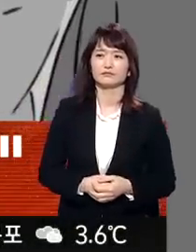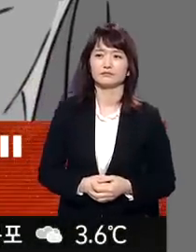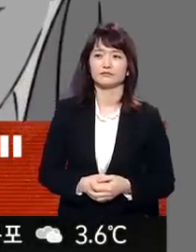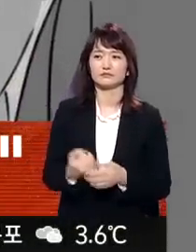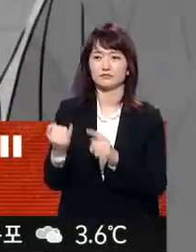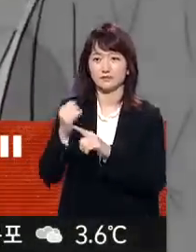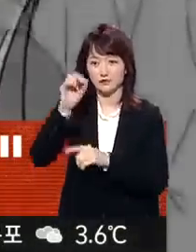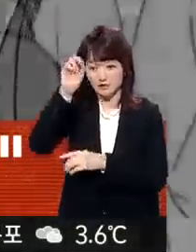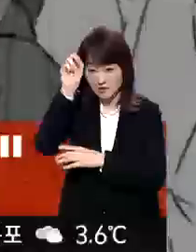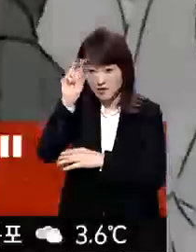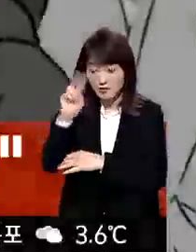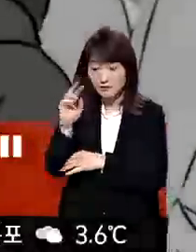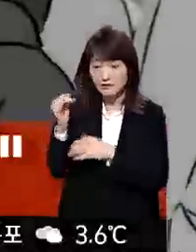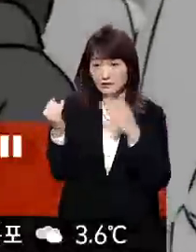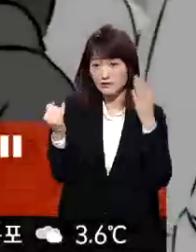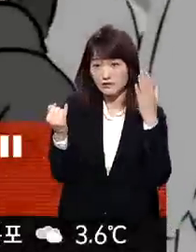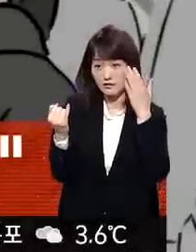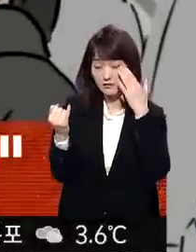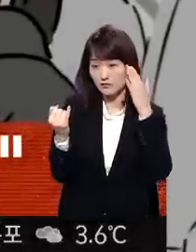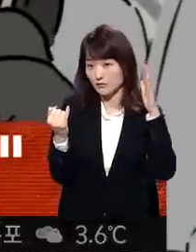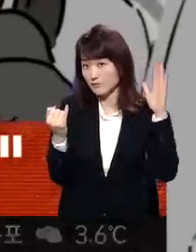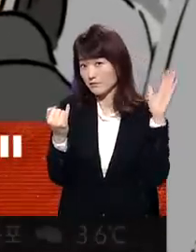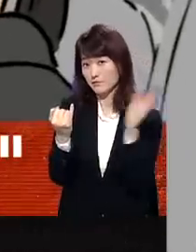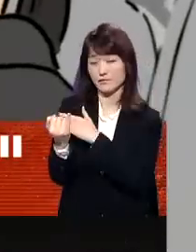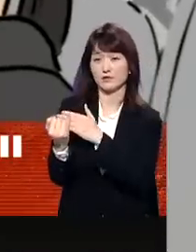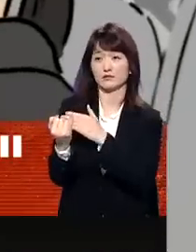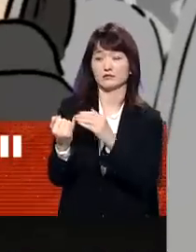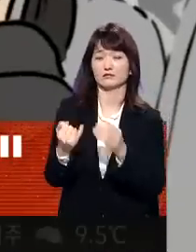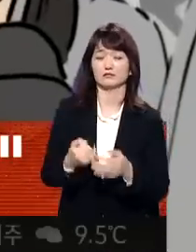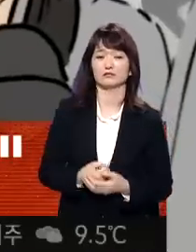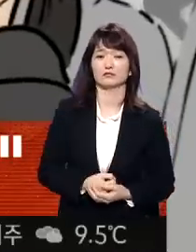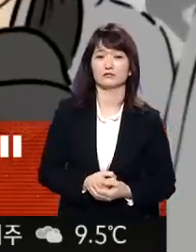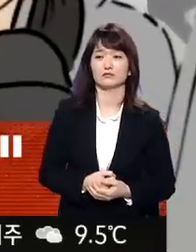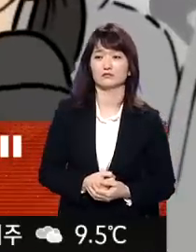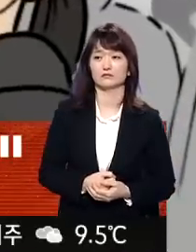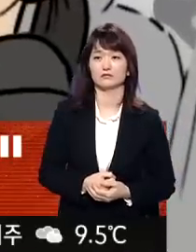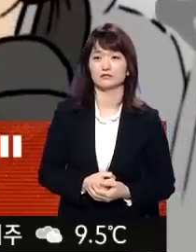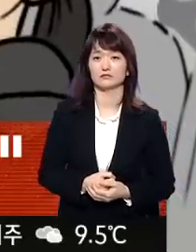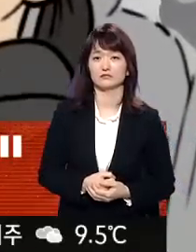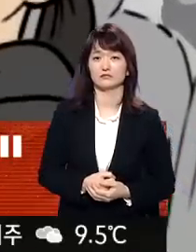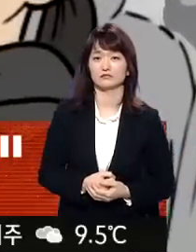밤중에 홍두깨라든지 말은 하는 게 마른 하늘에 날벼락을